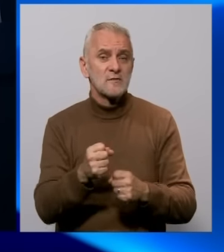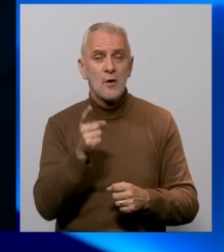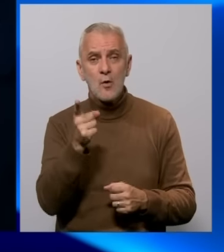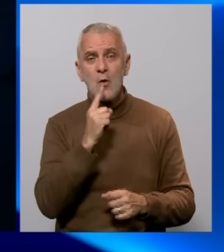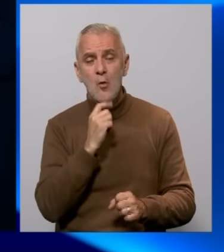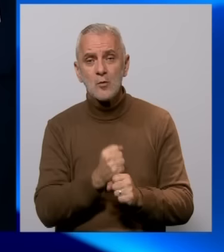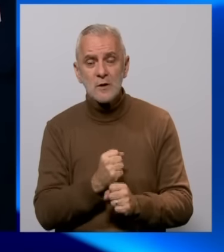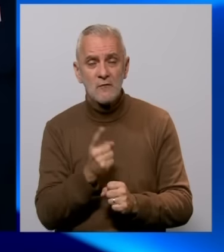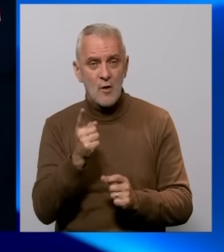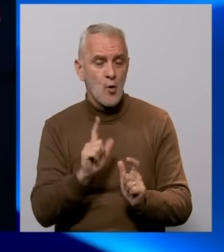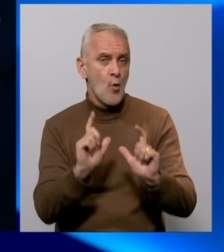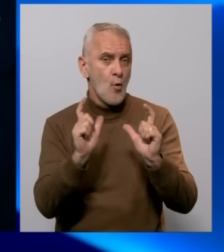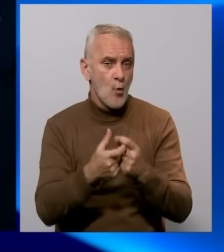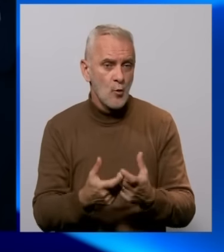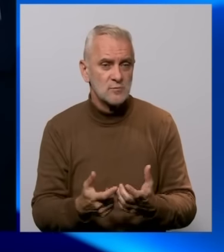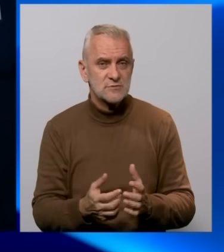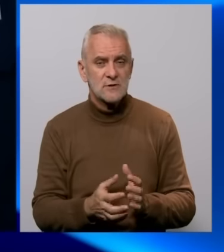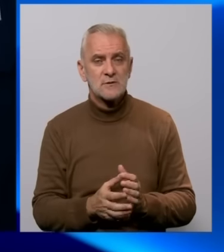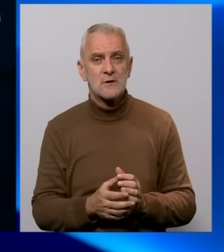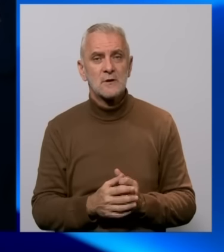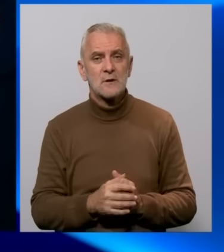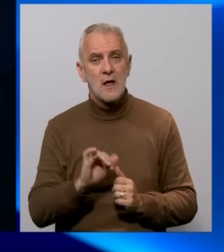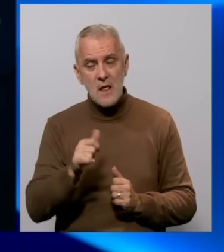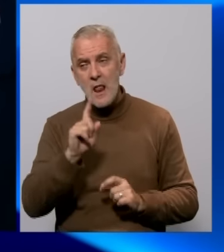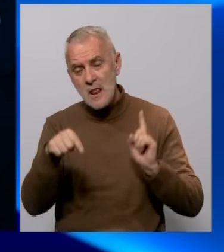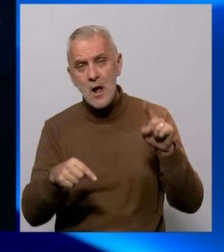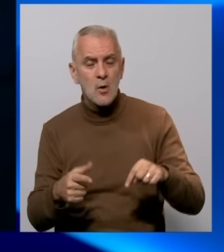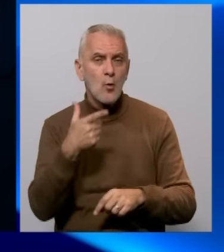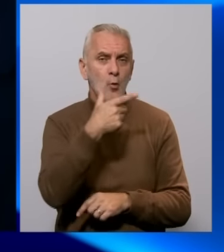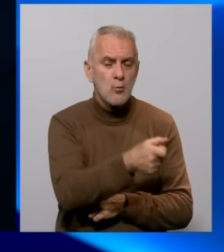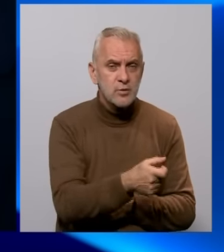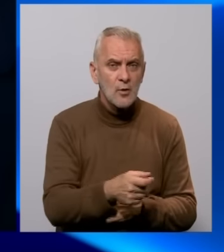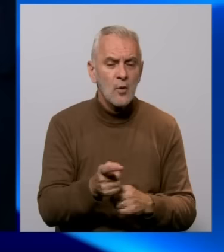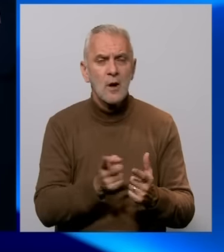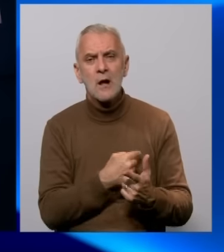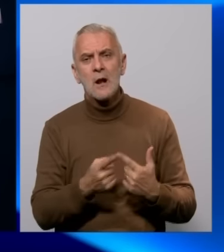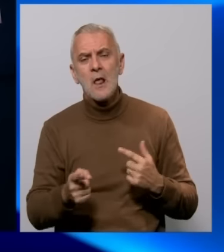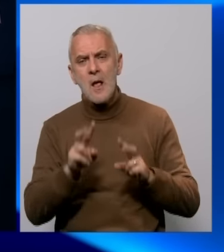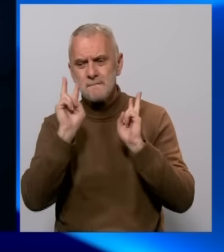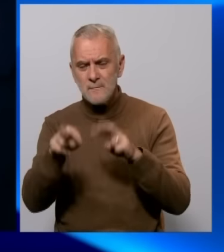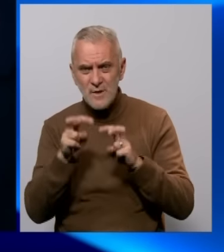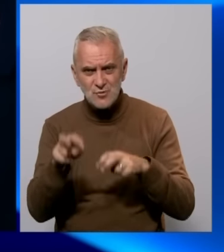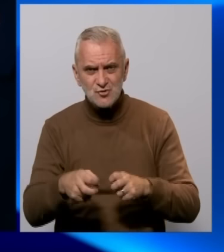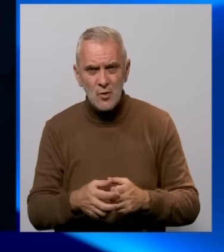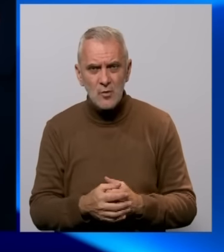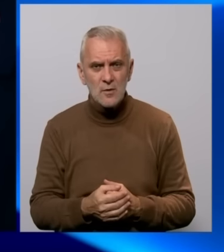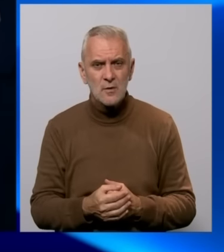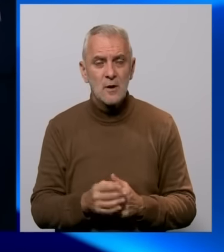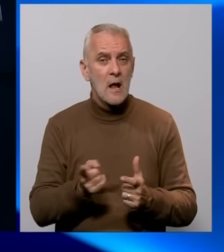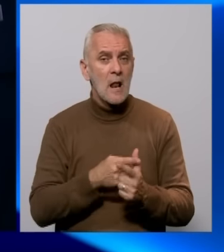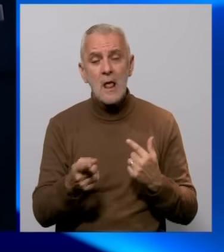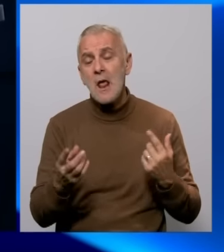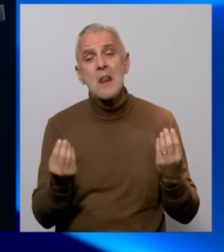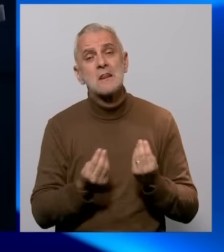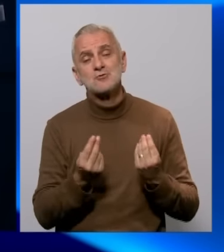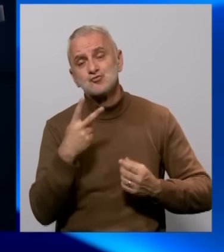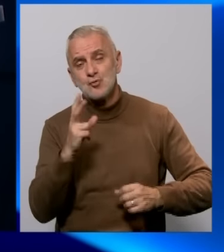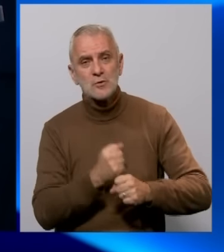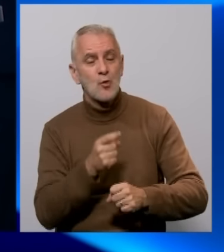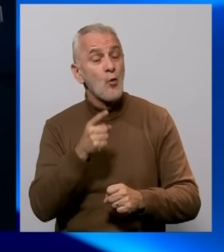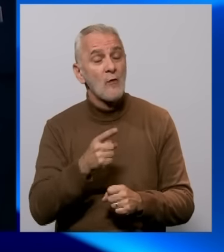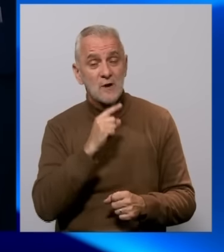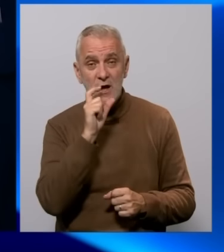da ga uhapsite, da li je neko nekoga ubio ili nekoga opljačkao ili nešto drugo uradio.